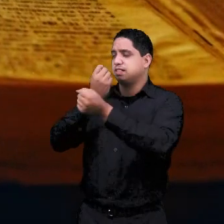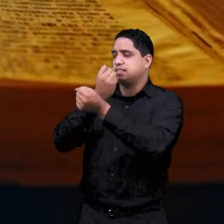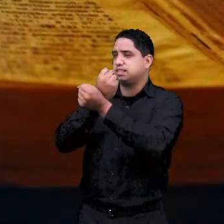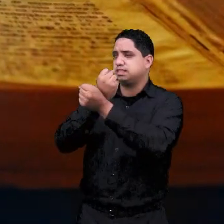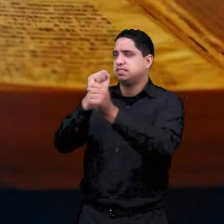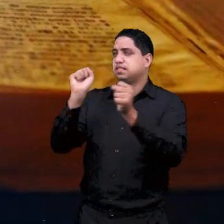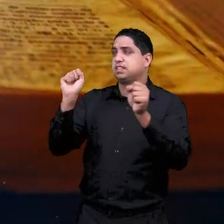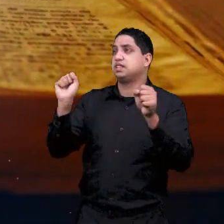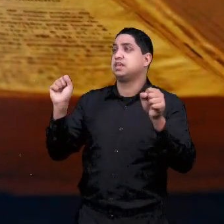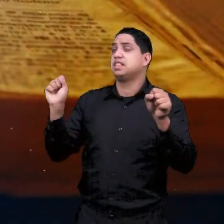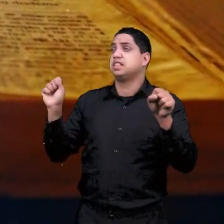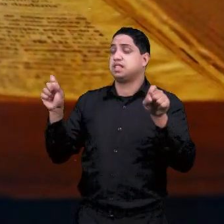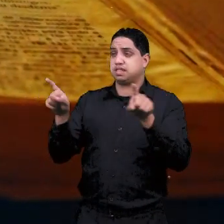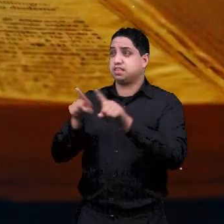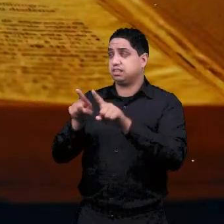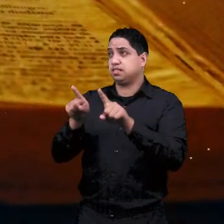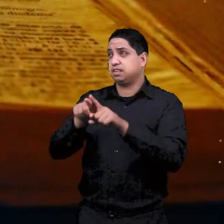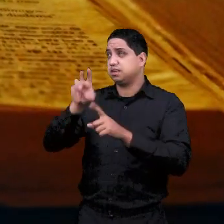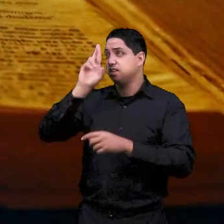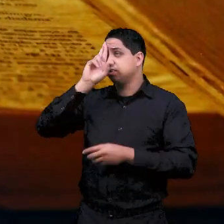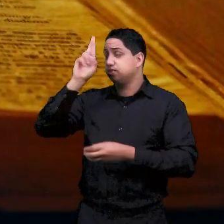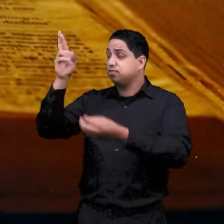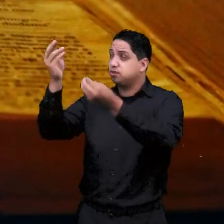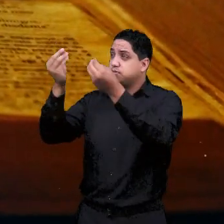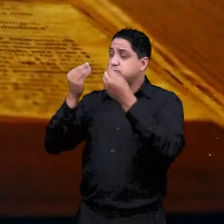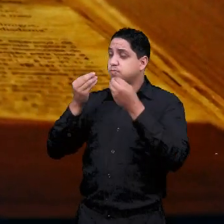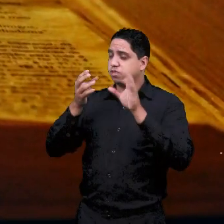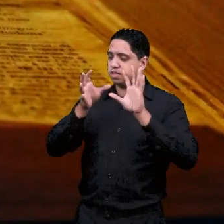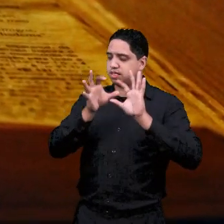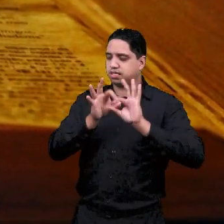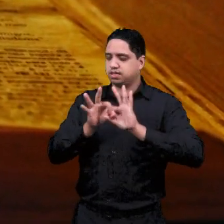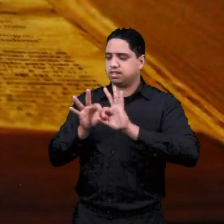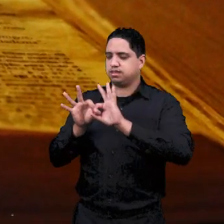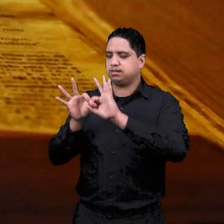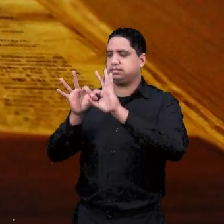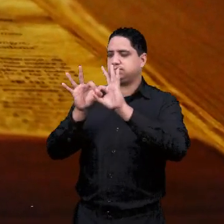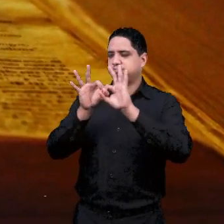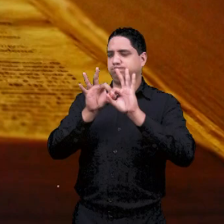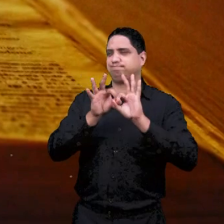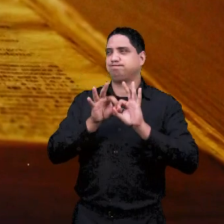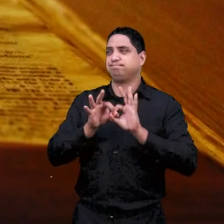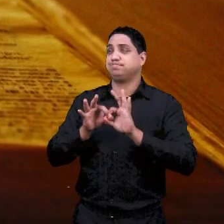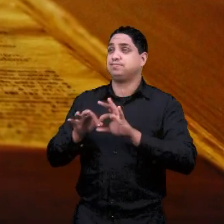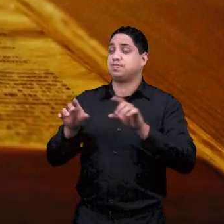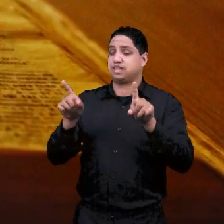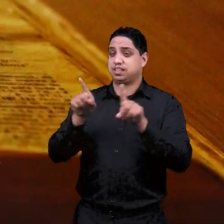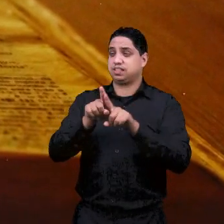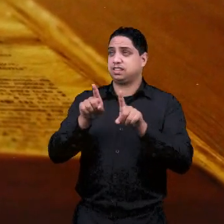Libertação e muita cura.